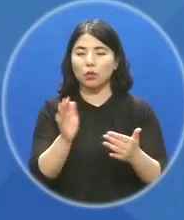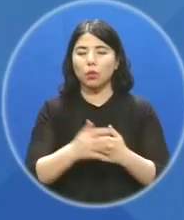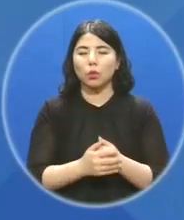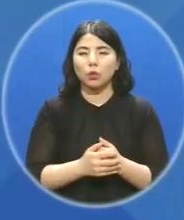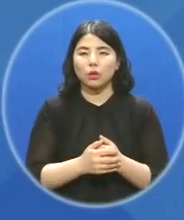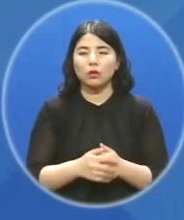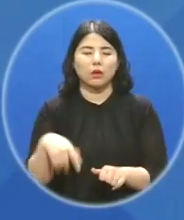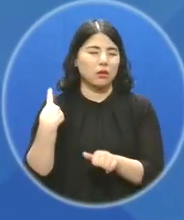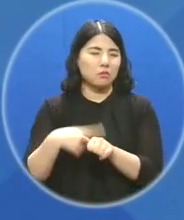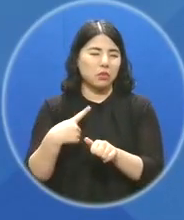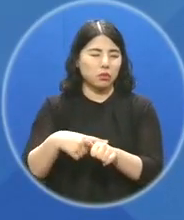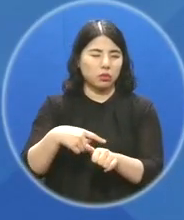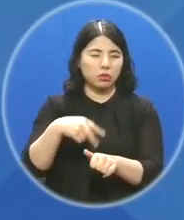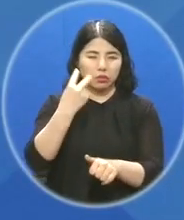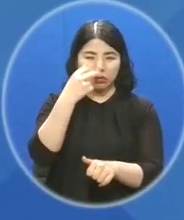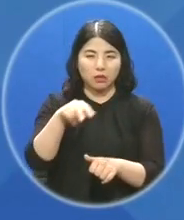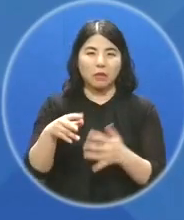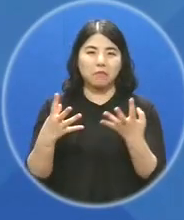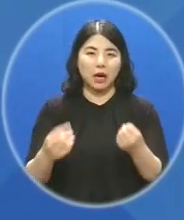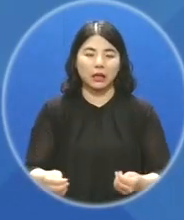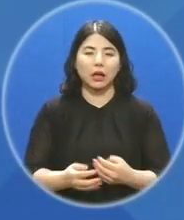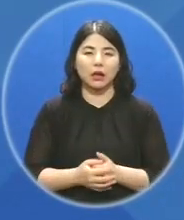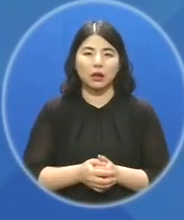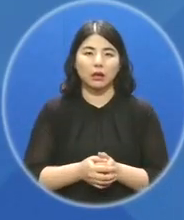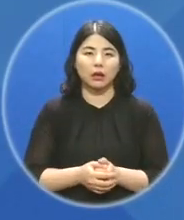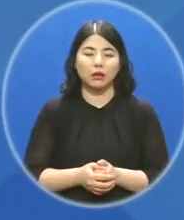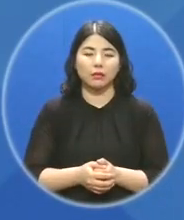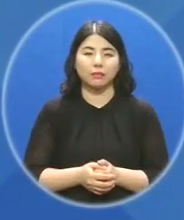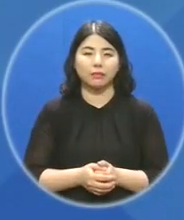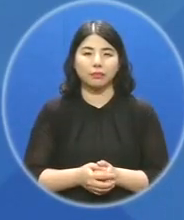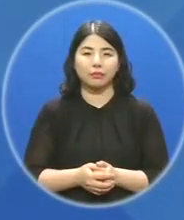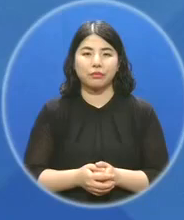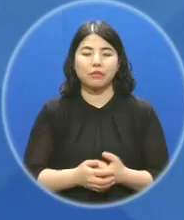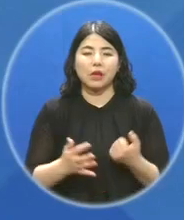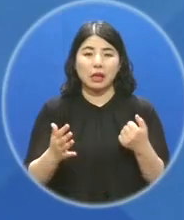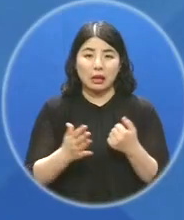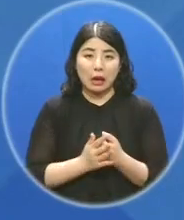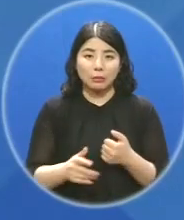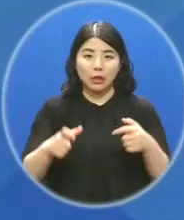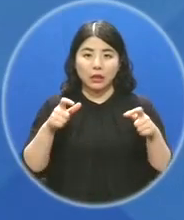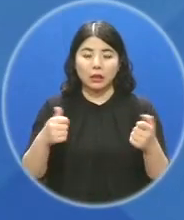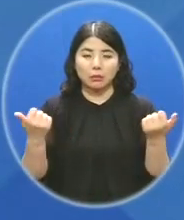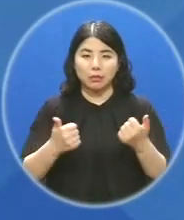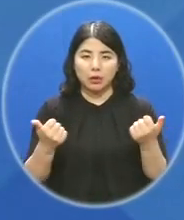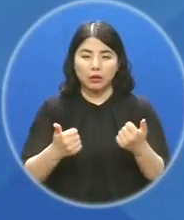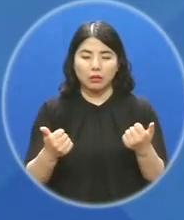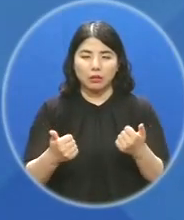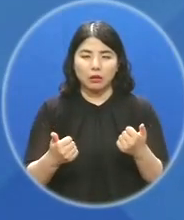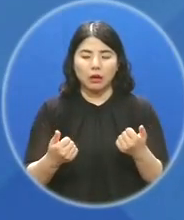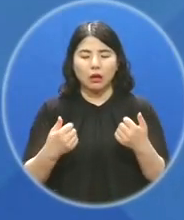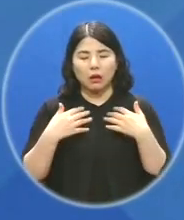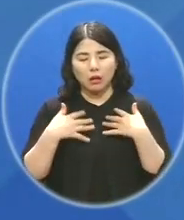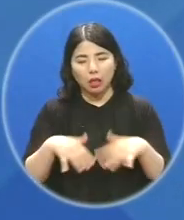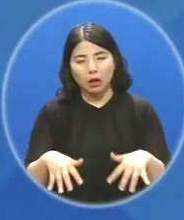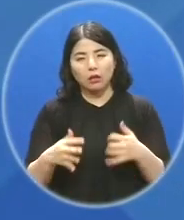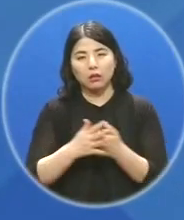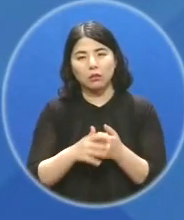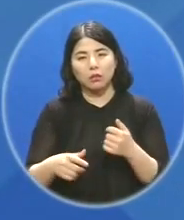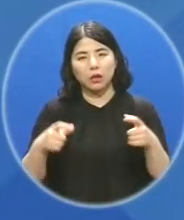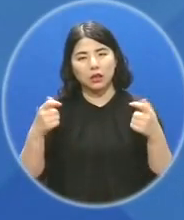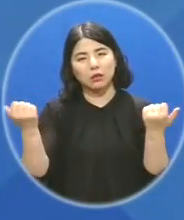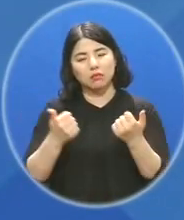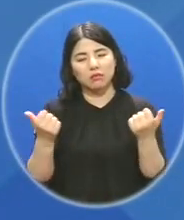굉장히 비판적인 시각에서 그동안 많이 다뤄왔습니다. 그러니까 이 지방의회가 제일 어떻게 보면 힘이 없으니까 지방의회